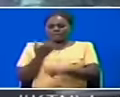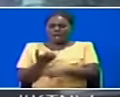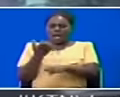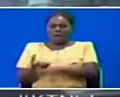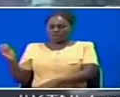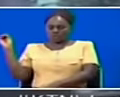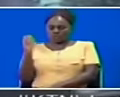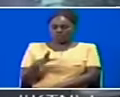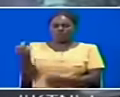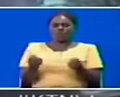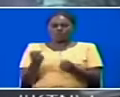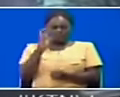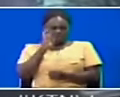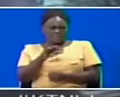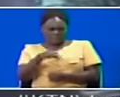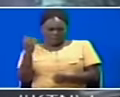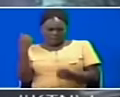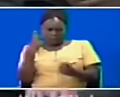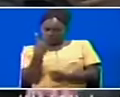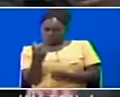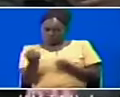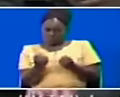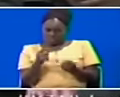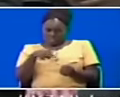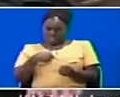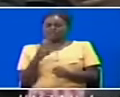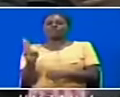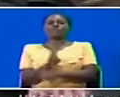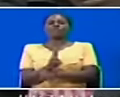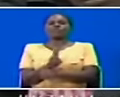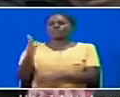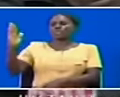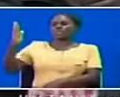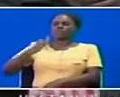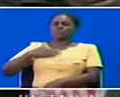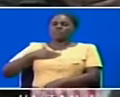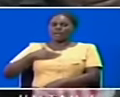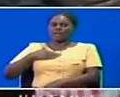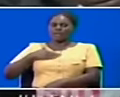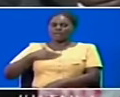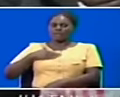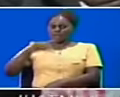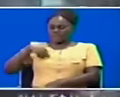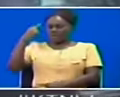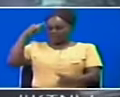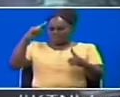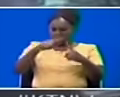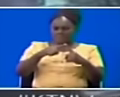akapiga hii gari na ukiona walikuwa wanapiga hizi gari mbili ni zile gari mimi natumia na security yangu hii ilikuwa ni ya kwamba mimi ni